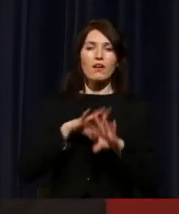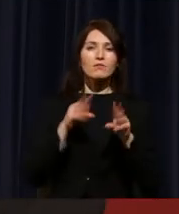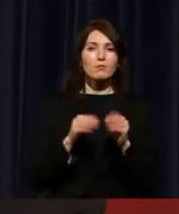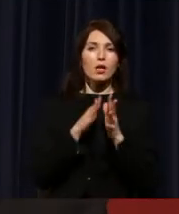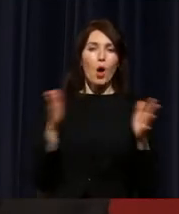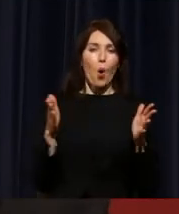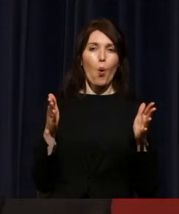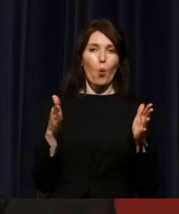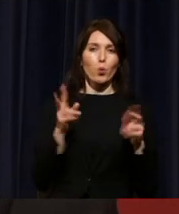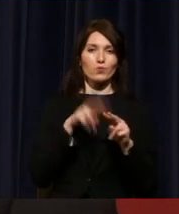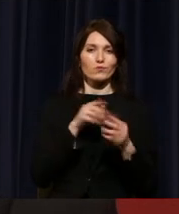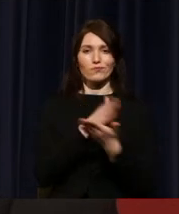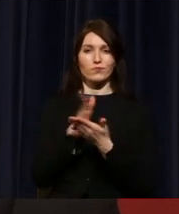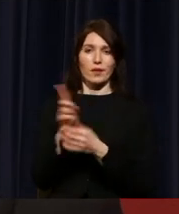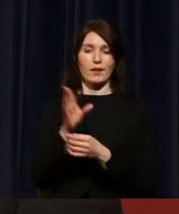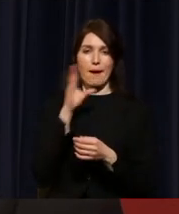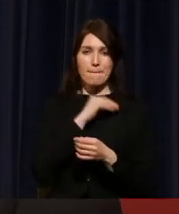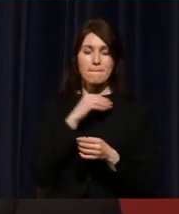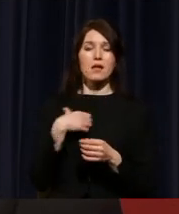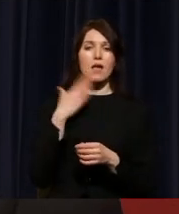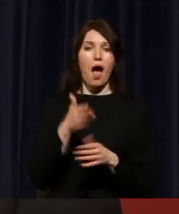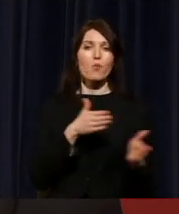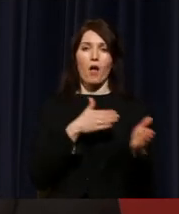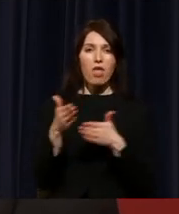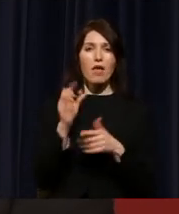kur ir tā kā, es teiktu tā, ka ir jābūt